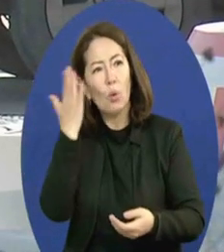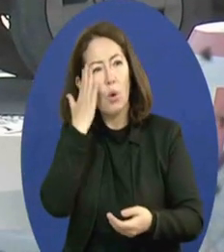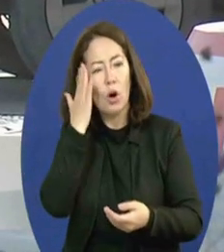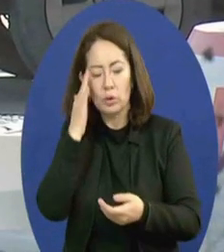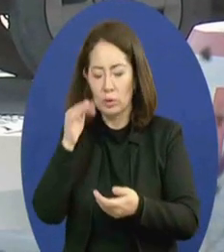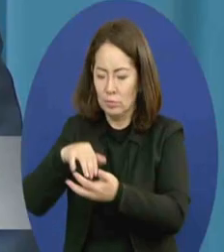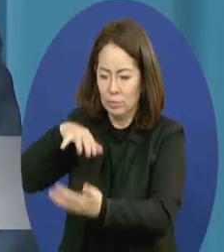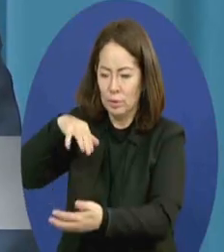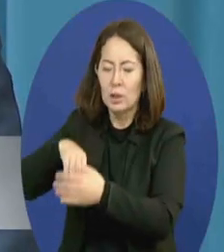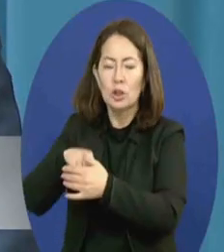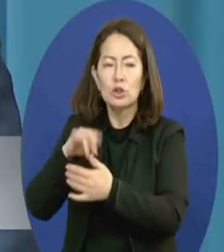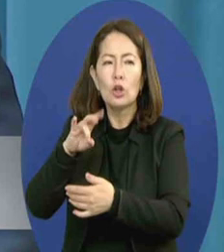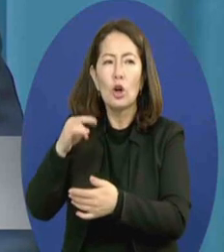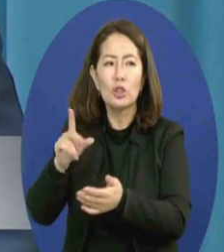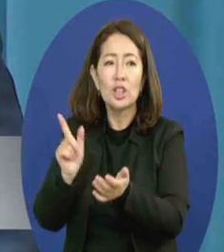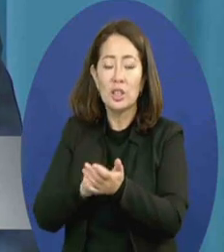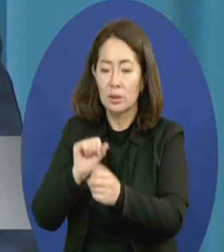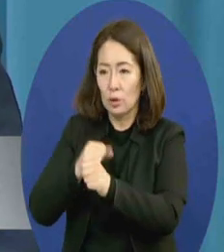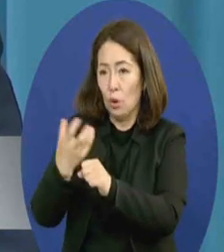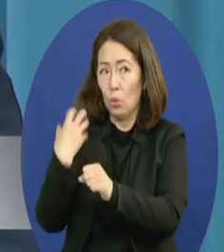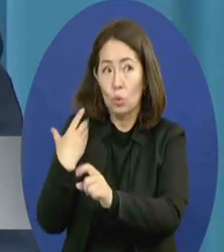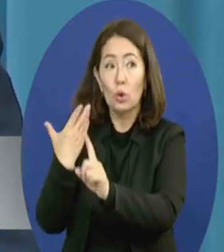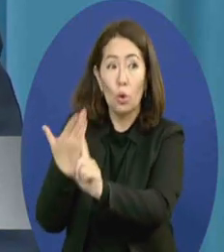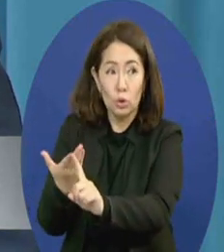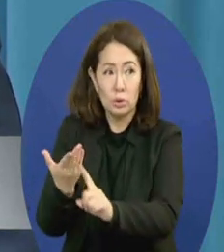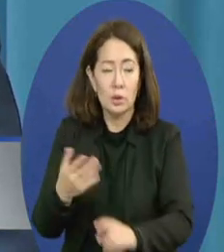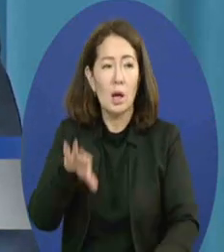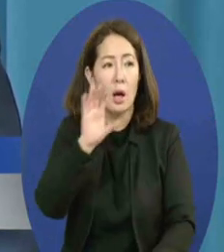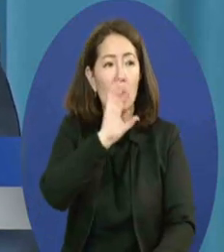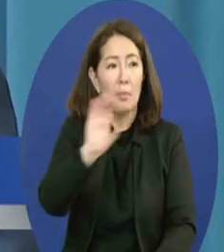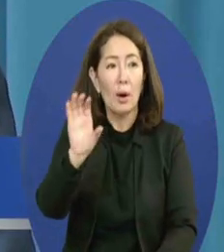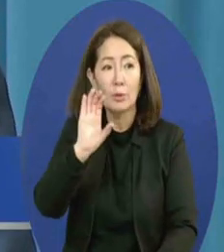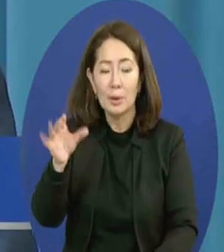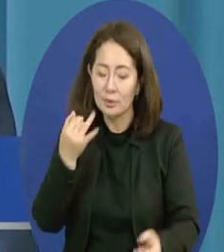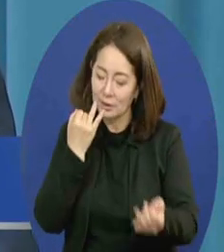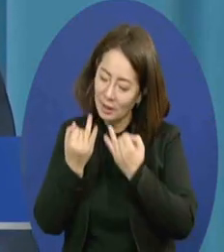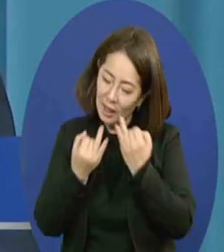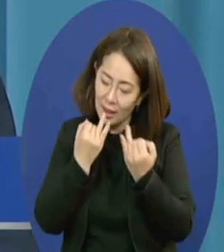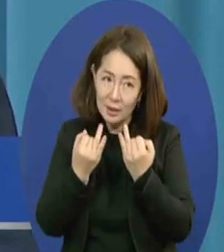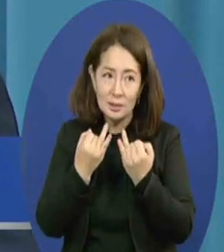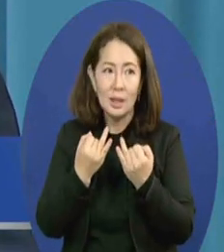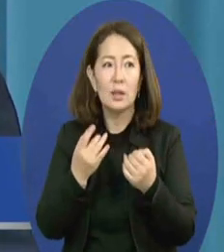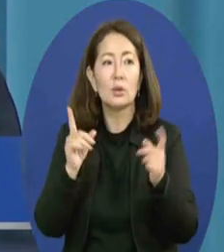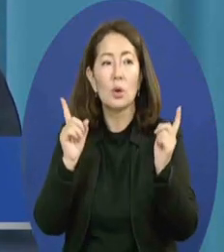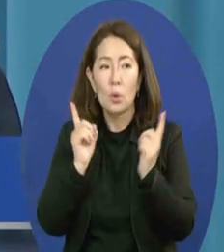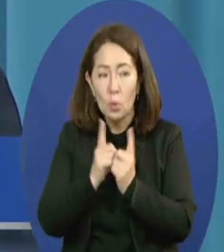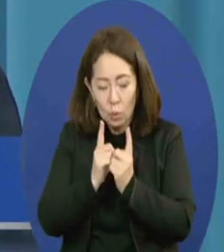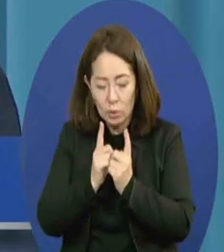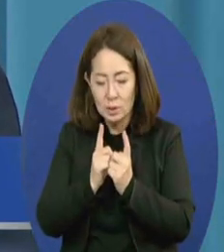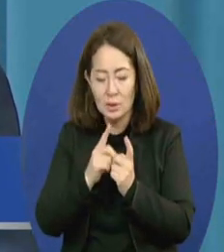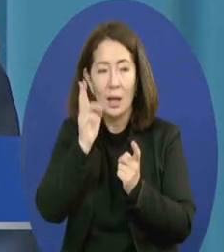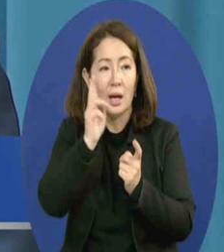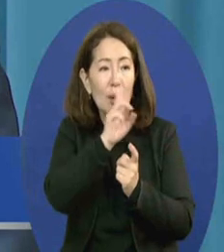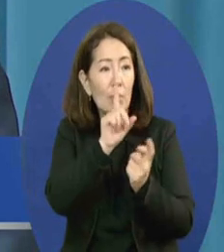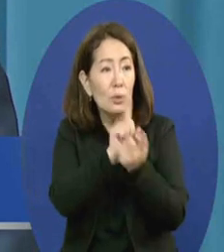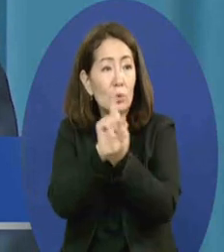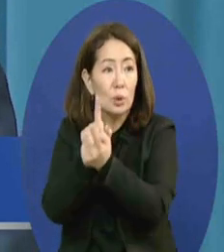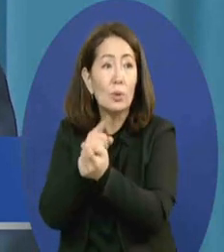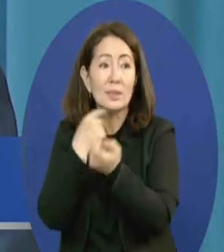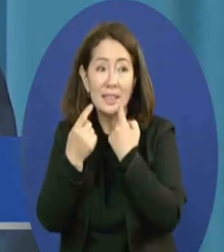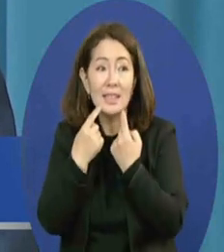байна. Бид нар аж ахуйн нэгжүүдтэйгээ ярилцсан, уулзсан, импортлогч компаниудтайгаа